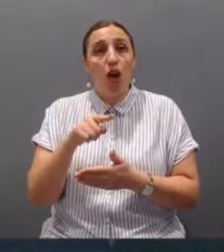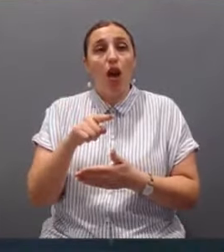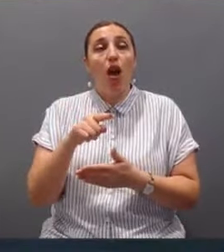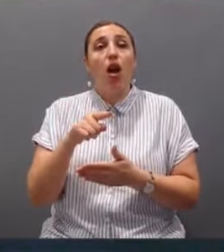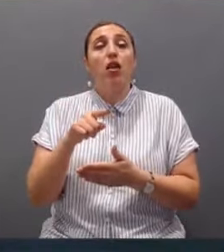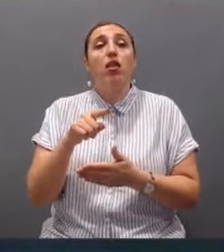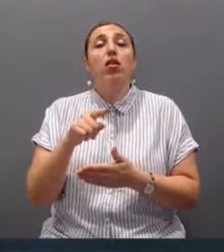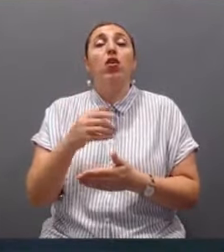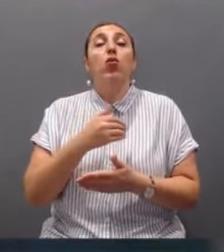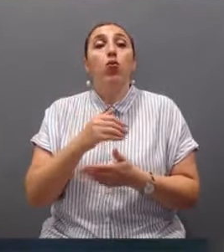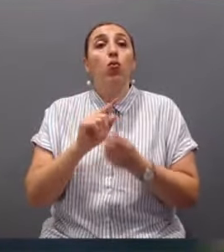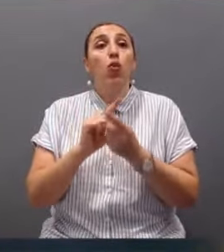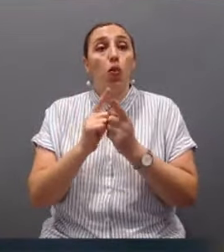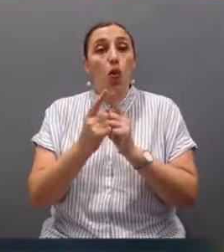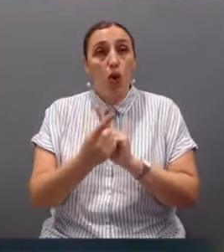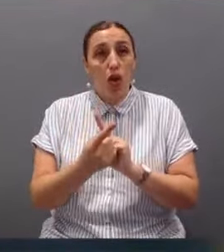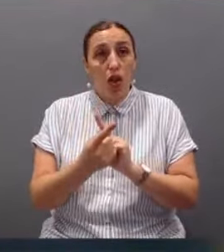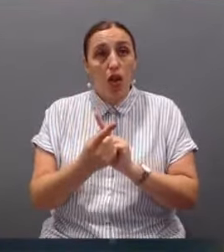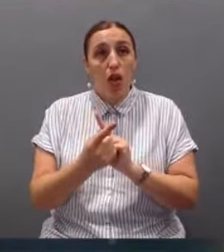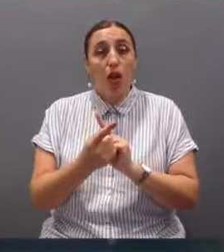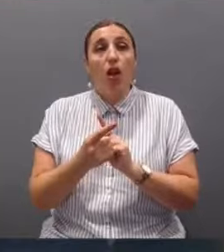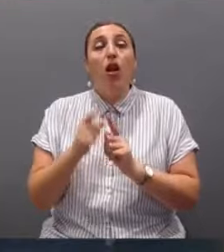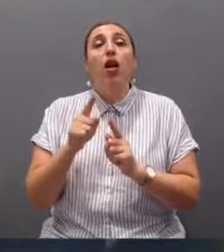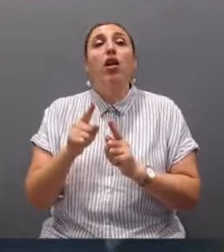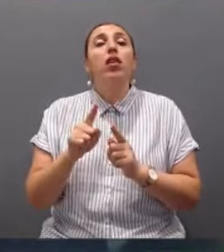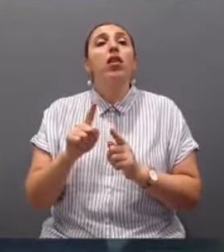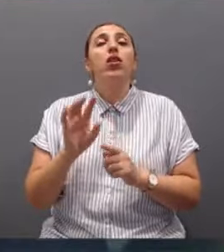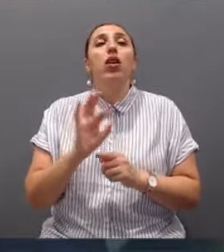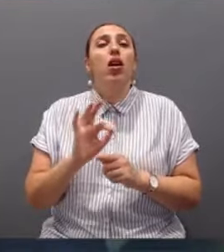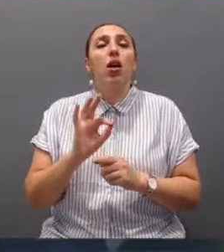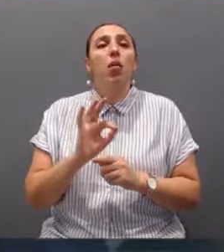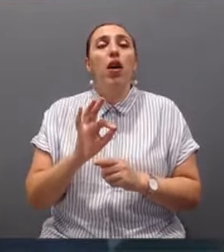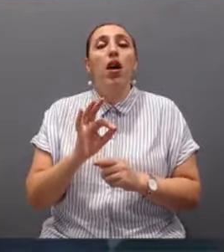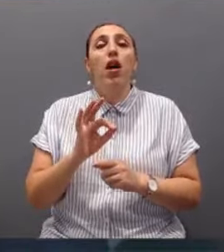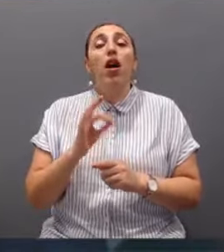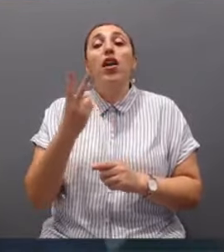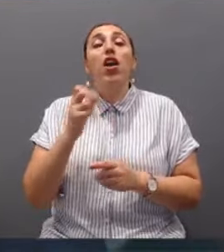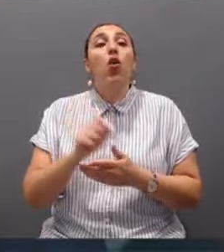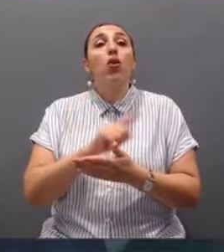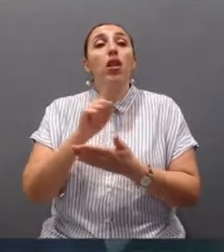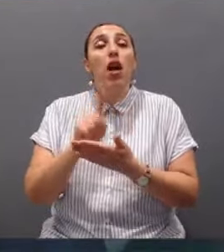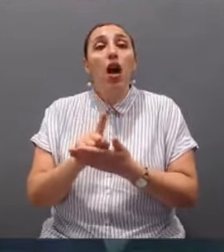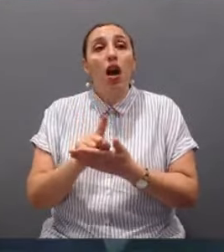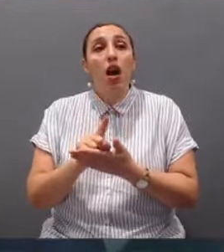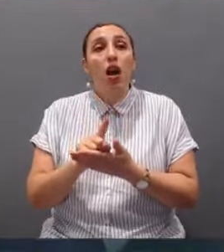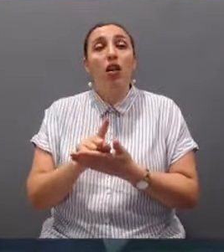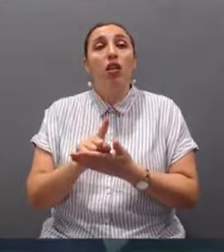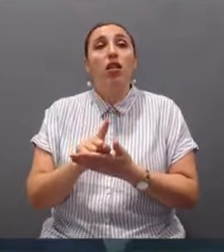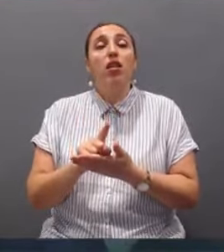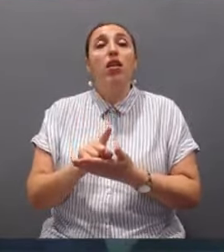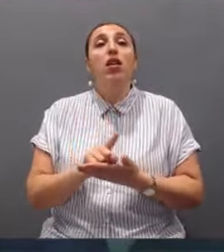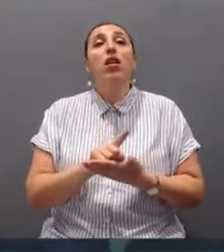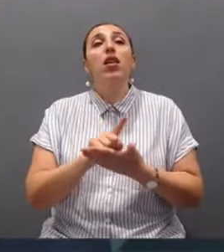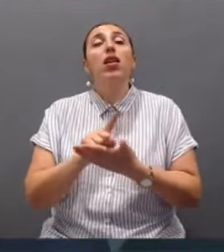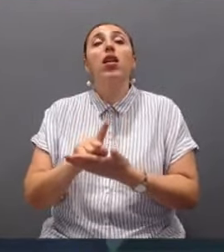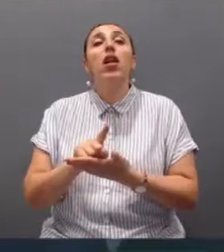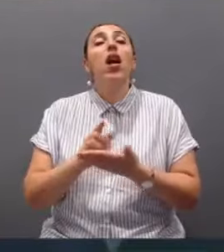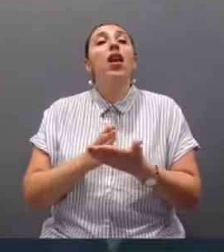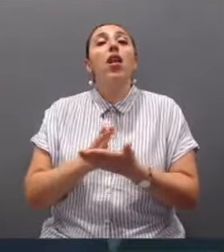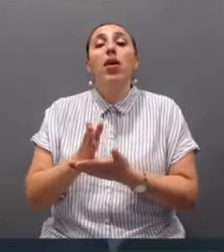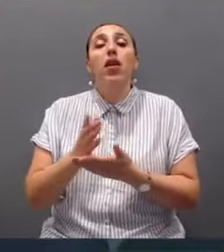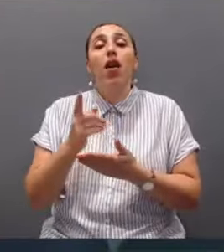փոփոխությանը։ Ենթադրում եմ, որ դա պայմանավորված է նրանով, որ երկրորդ հարցի հետ համակցությամբ կա նպատակ, որ